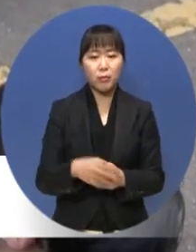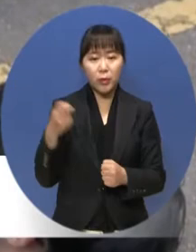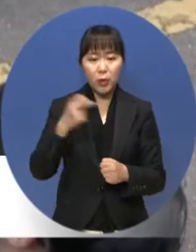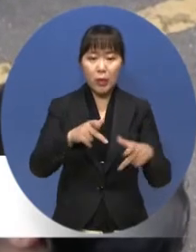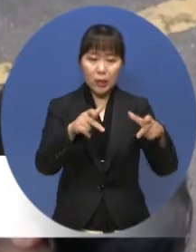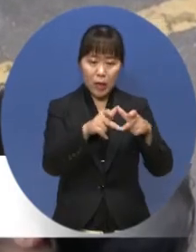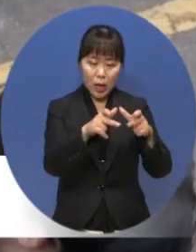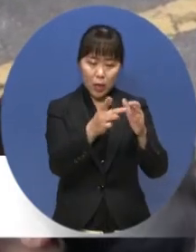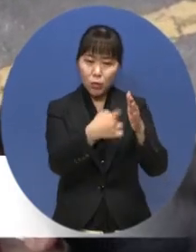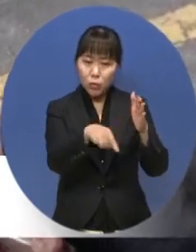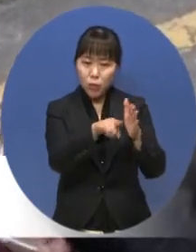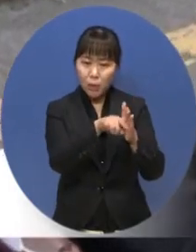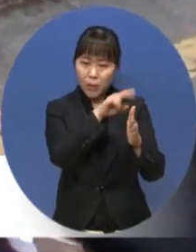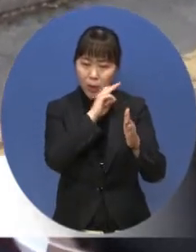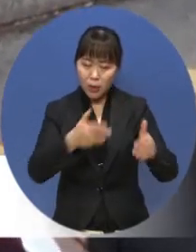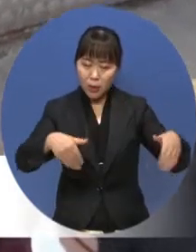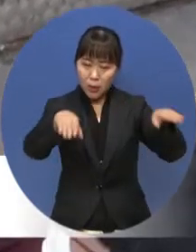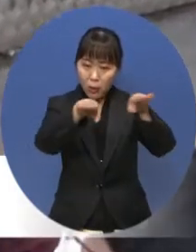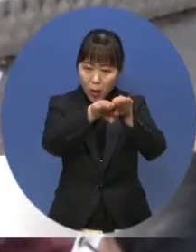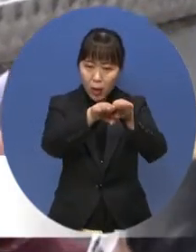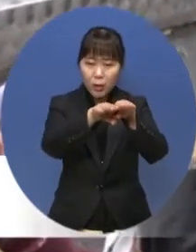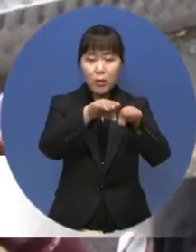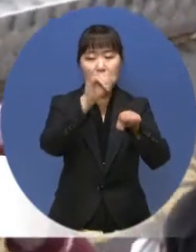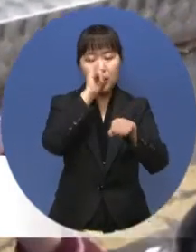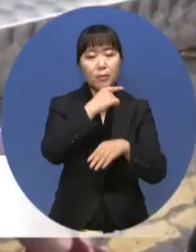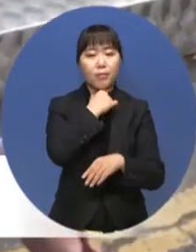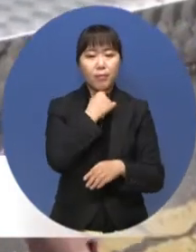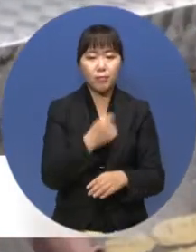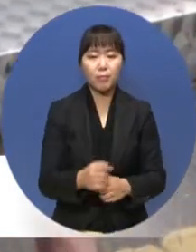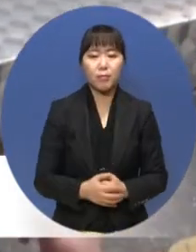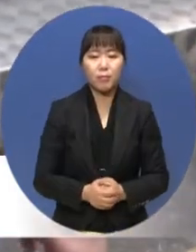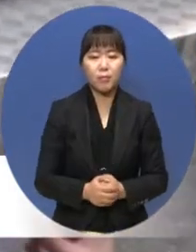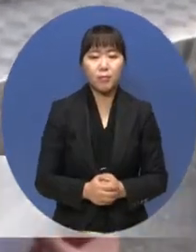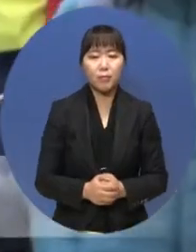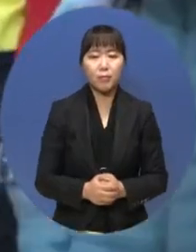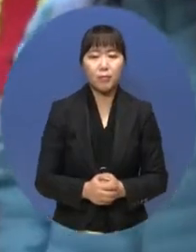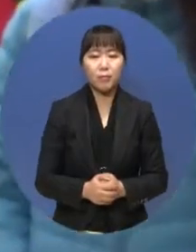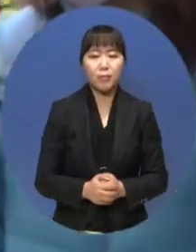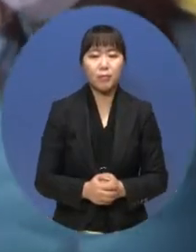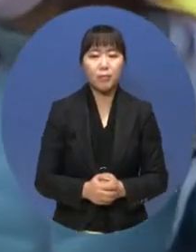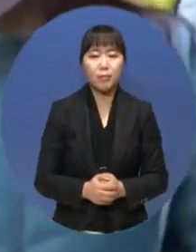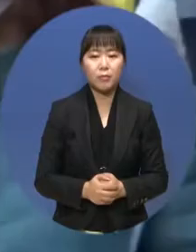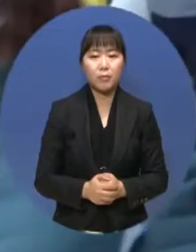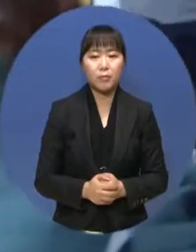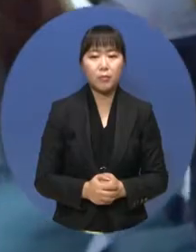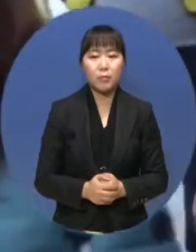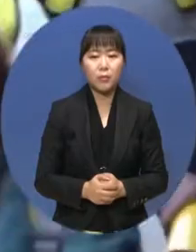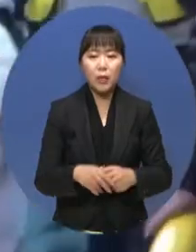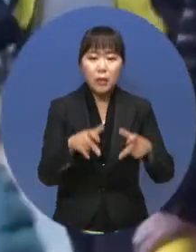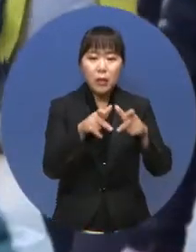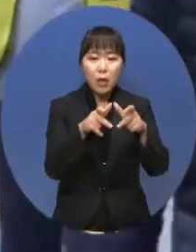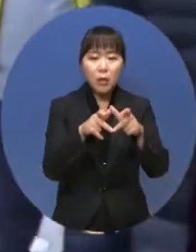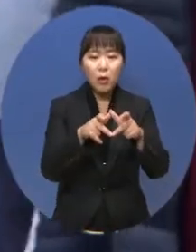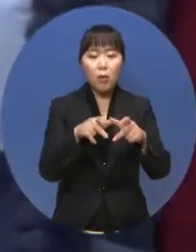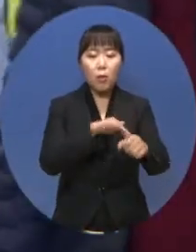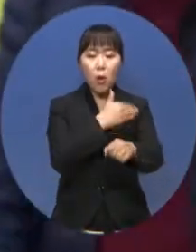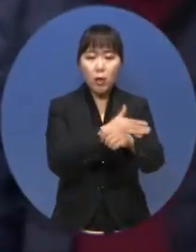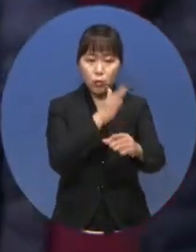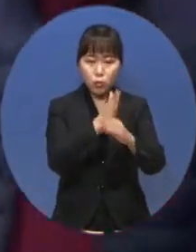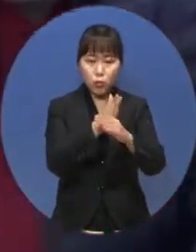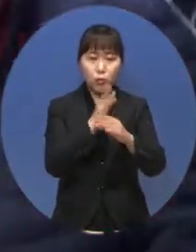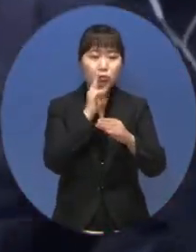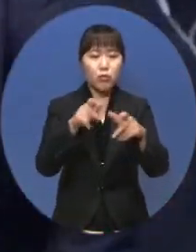그리고 장애인들을 위한 편의시설이 있었으면 좋겠습니다. 장애인들은 권리중심